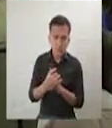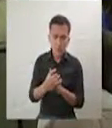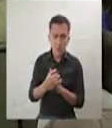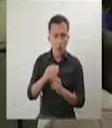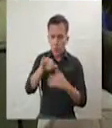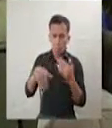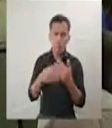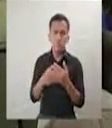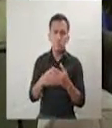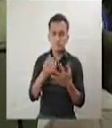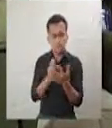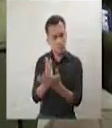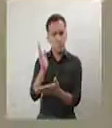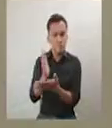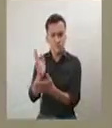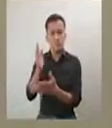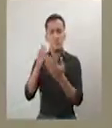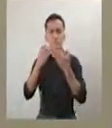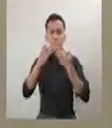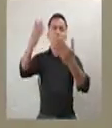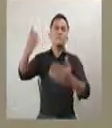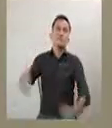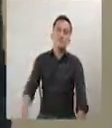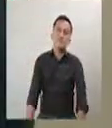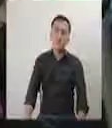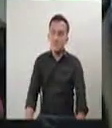and all aspect of rights. Thank you.